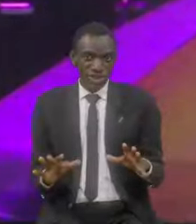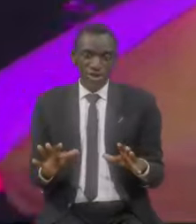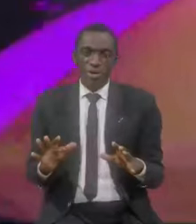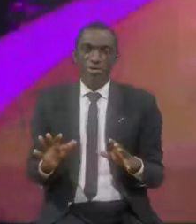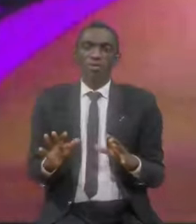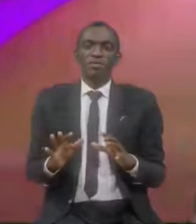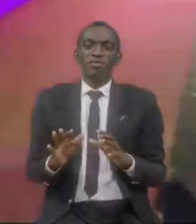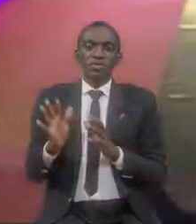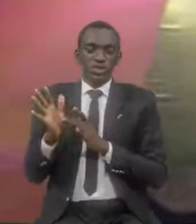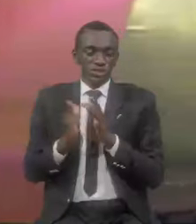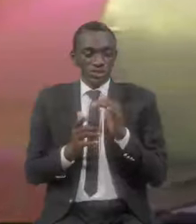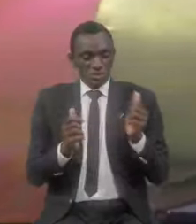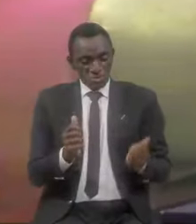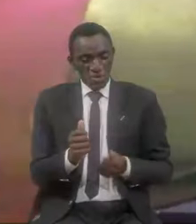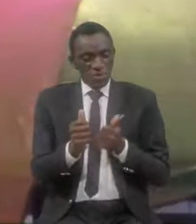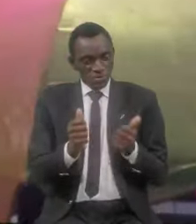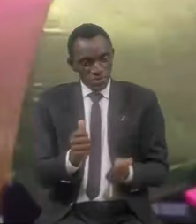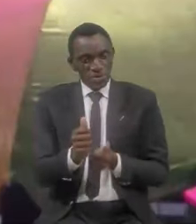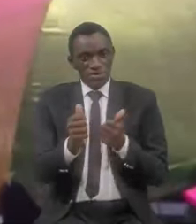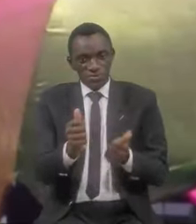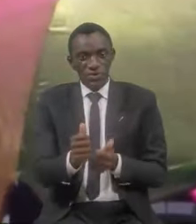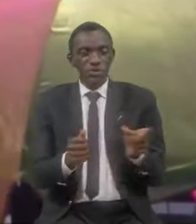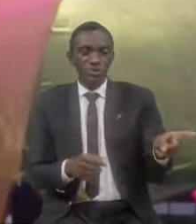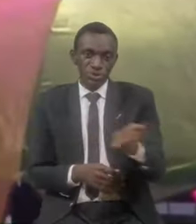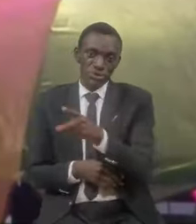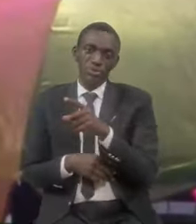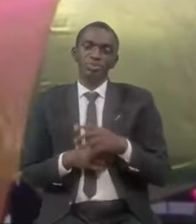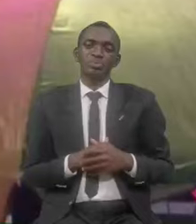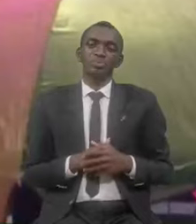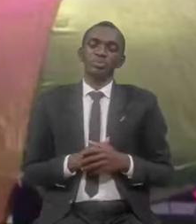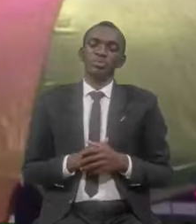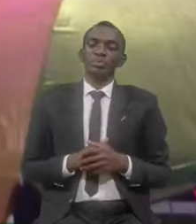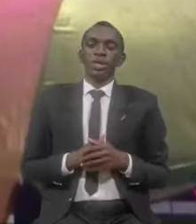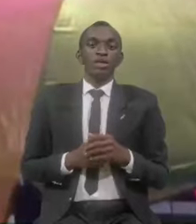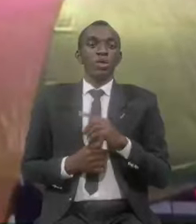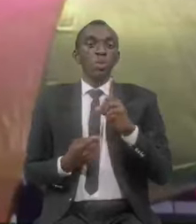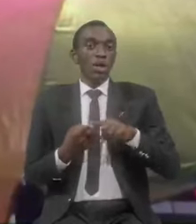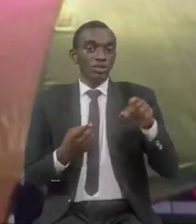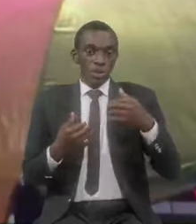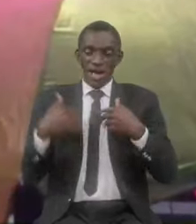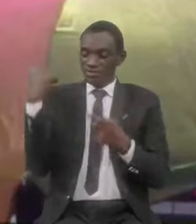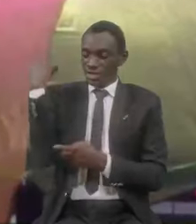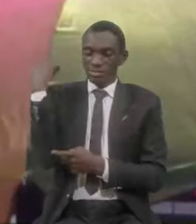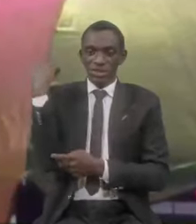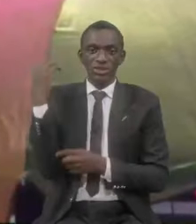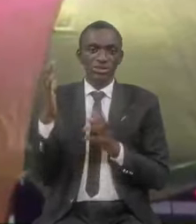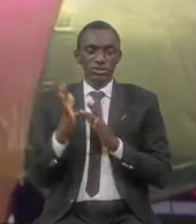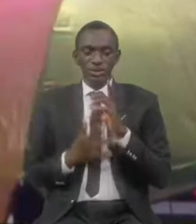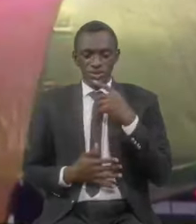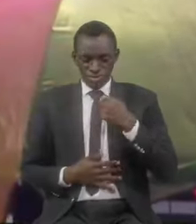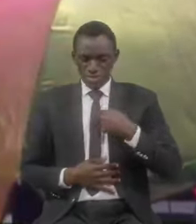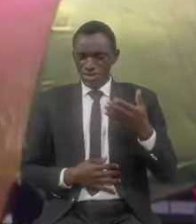il va partout avec toi, avec vous. Si vous avez une tentation, il dit, je suis ici,